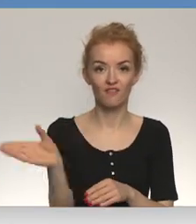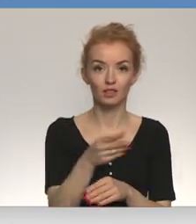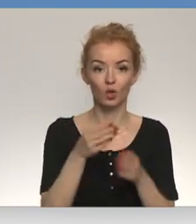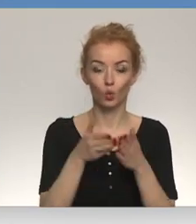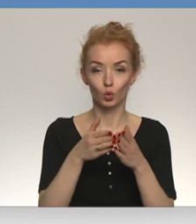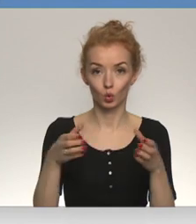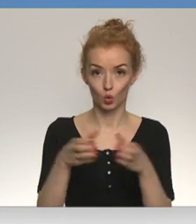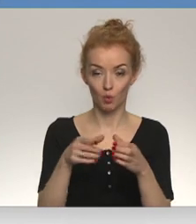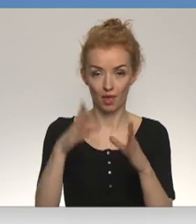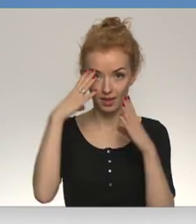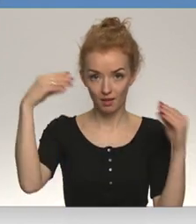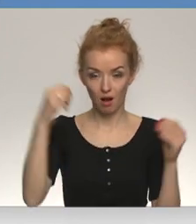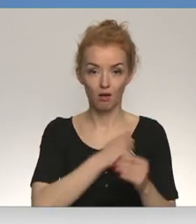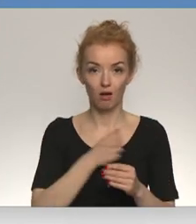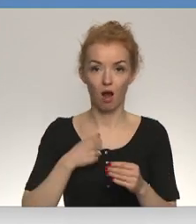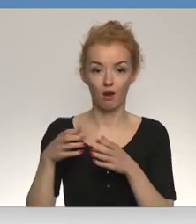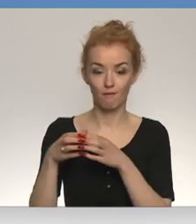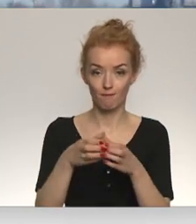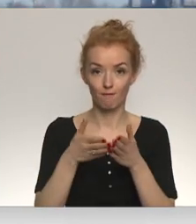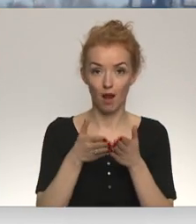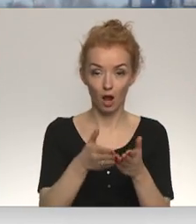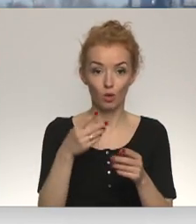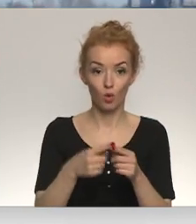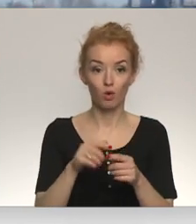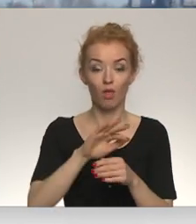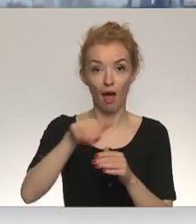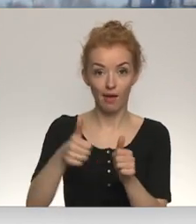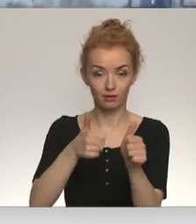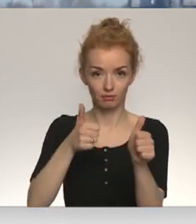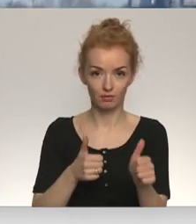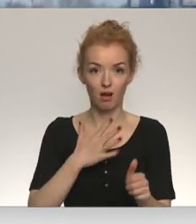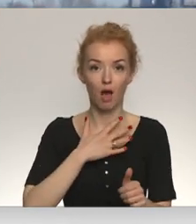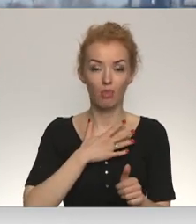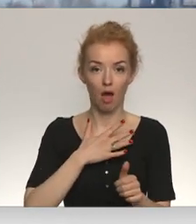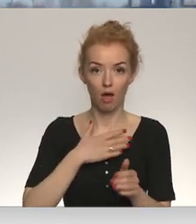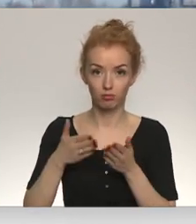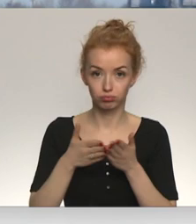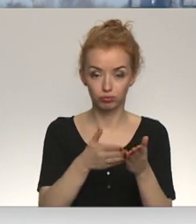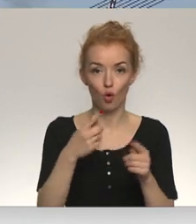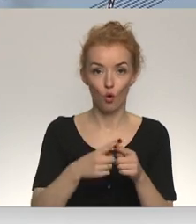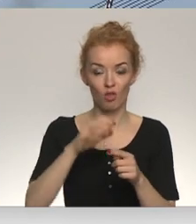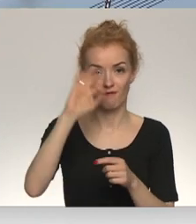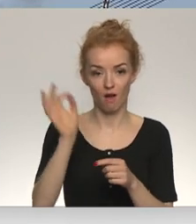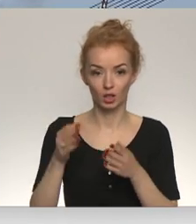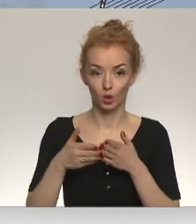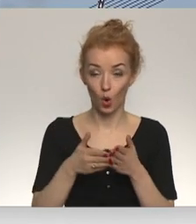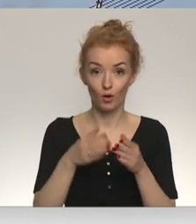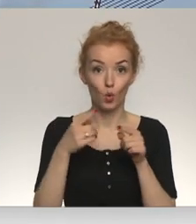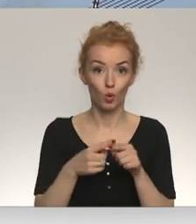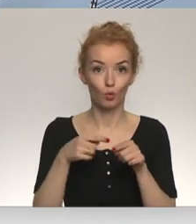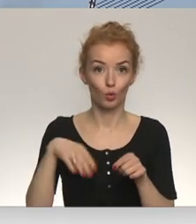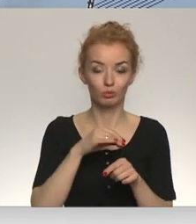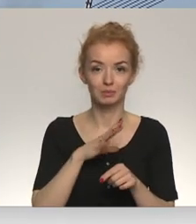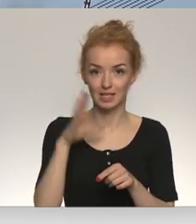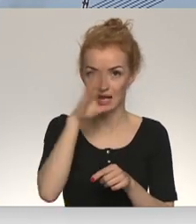Tā ir Nīderlandes kara flotes fregate. Aiz tās ostā ienāk Kanādas fregate un Vācijas korvete. Šodien mums bija iespēja